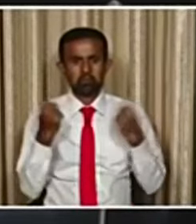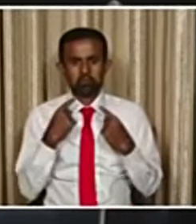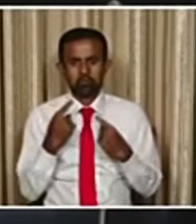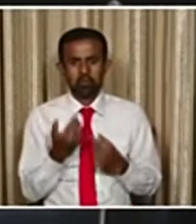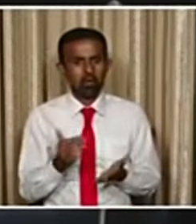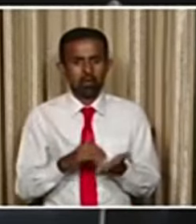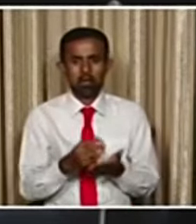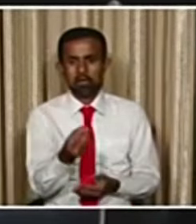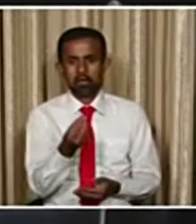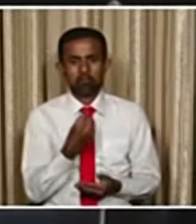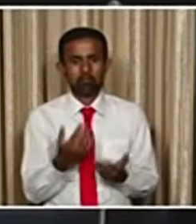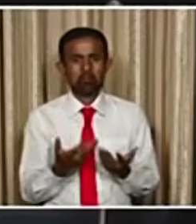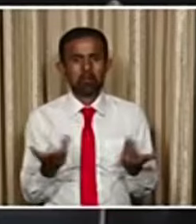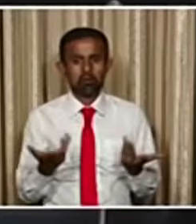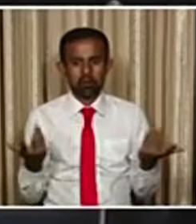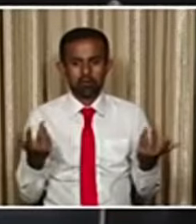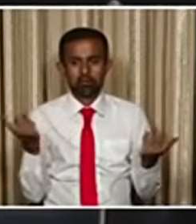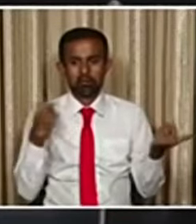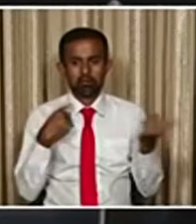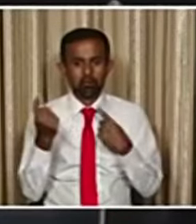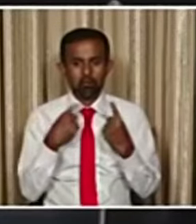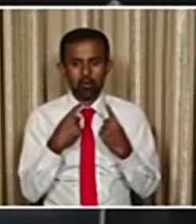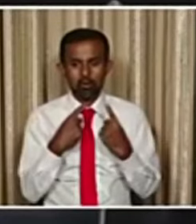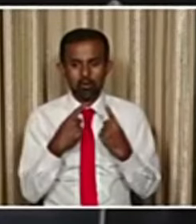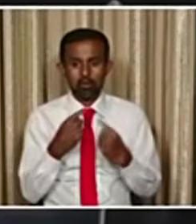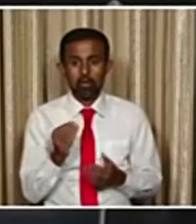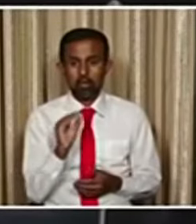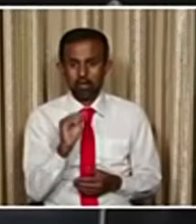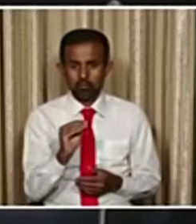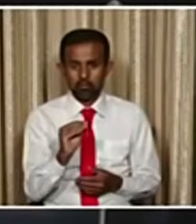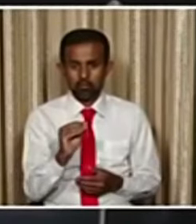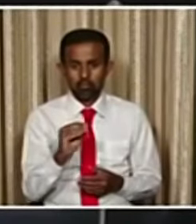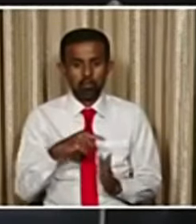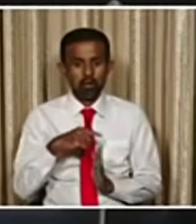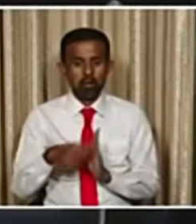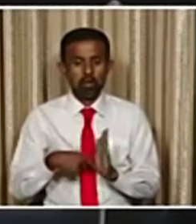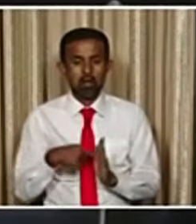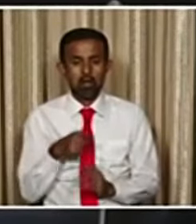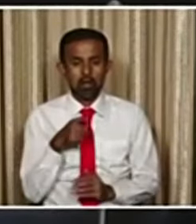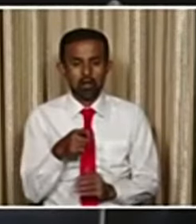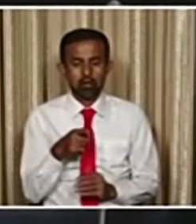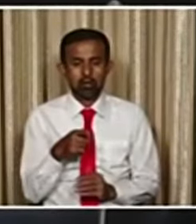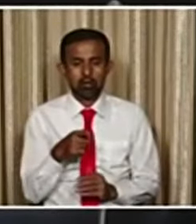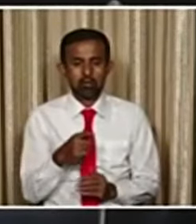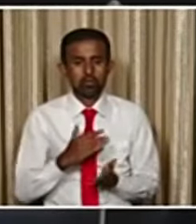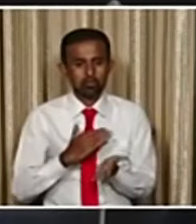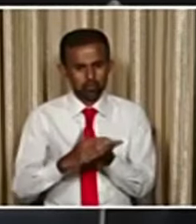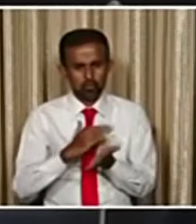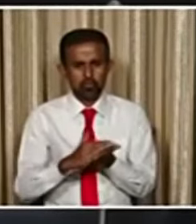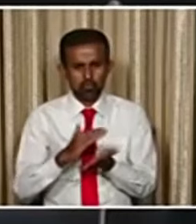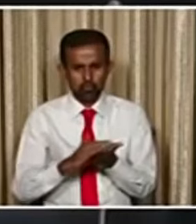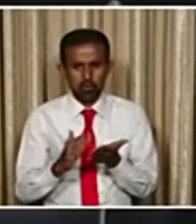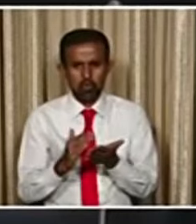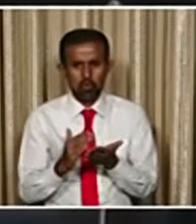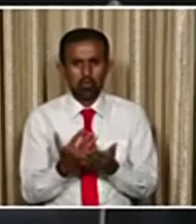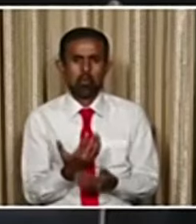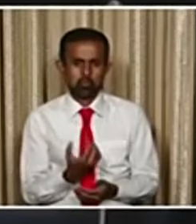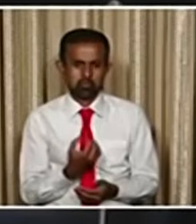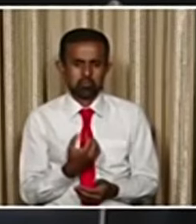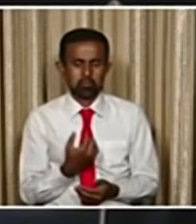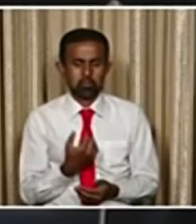ಶ್ರೀಲಂಕಾ ಕ್ಯಾನಾಟ್ ಪೇ ಇಟ್ ಬಟ್ ಐ ವಾಂಟೆಡ್ ಟು ಹೆಲ್ಪ್ ಶ್ರೀಲಂಕಾ ಬಿಕಾಸ್ ದಿಸ್ ಇಸ್ ದ ಫಸ್ಟ್ ಟೈಮ್ ಶ್ರೀಲಂಕಾ ಹ್ಯಾಡ್ ಆಸ್ಕ್ ಸಮಥಿಂಗ್ ಸೀರಿಯಸ್ ಫ್ರಮ್ ಅಸ್